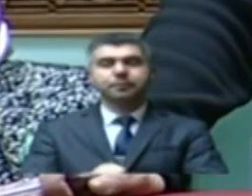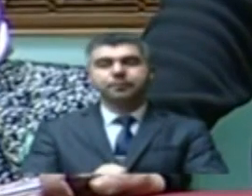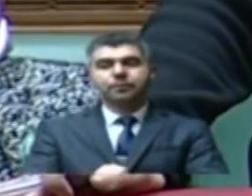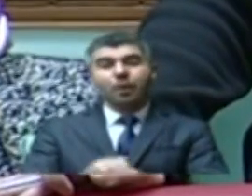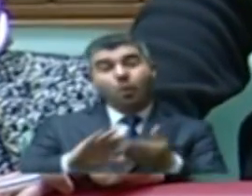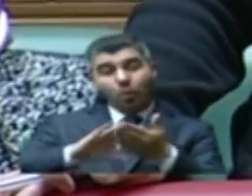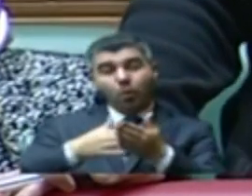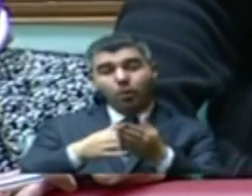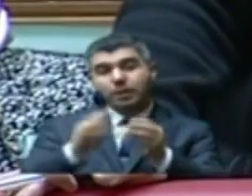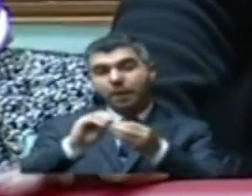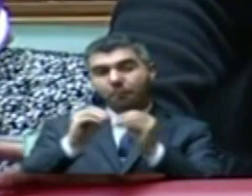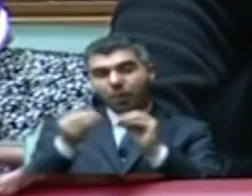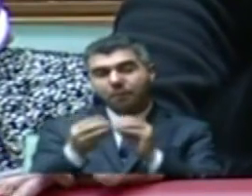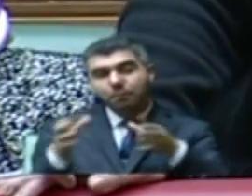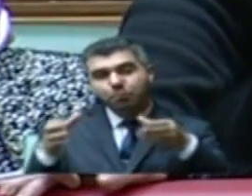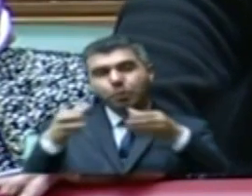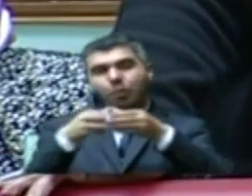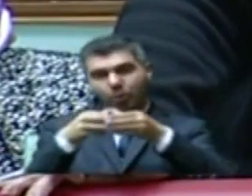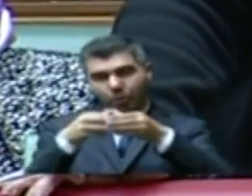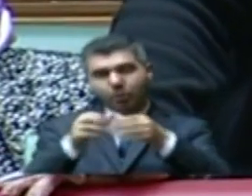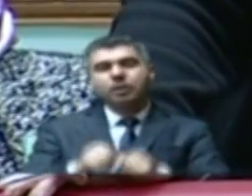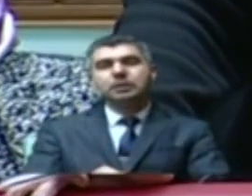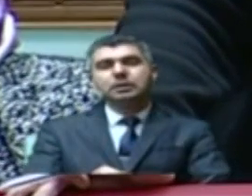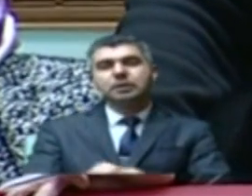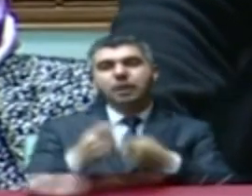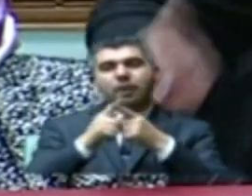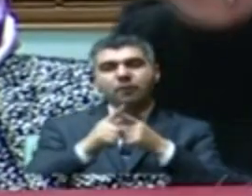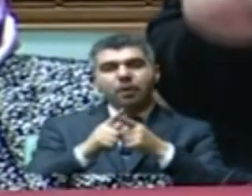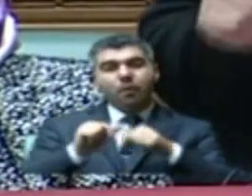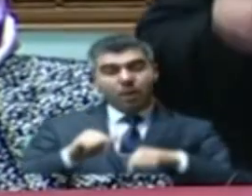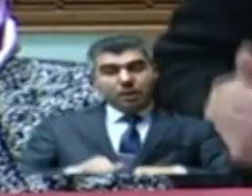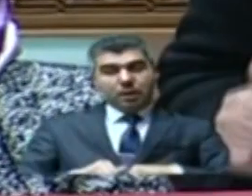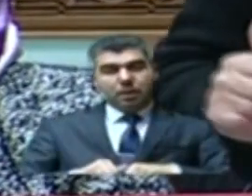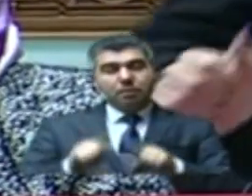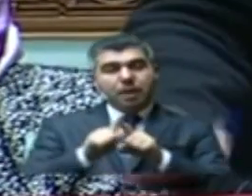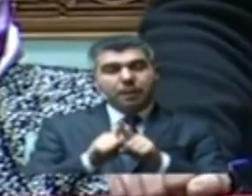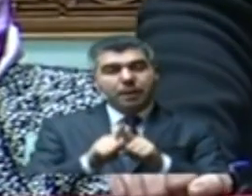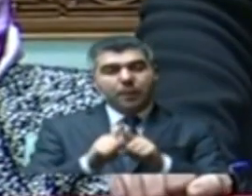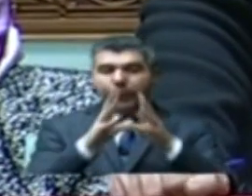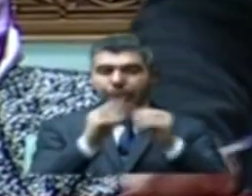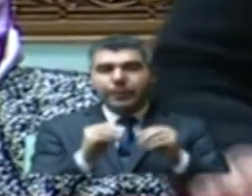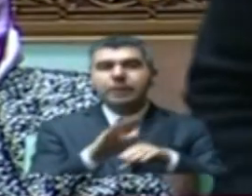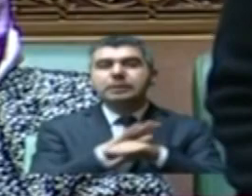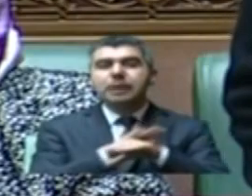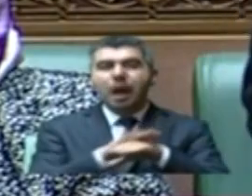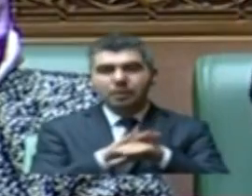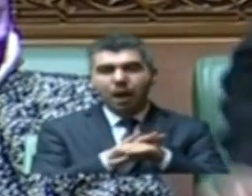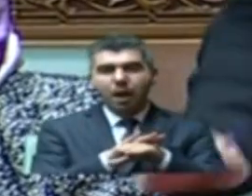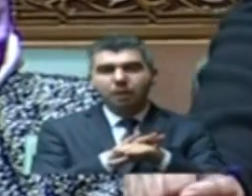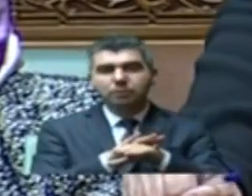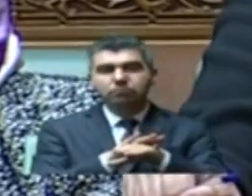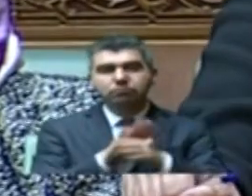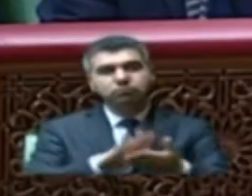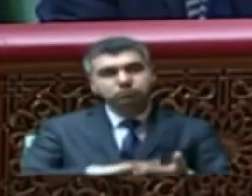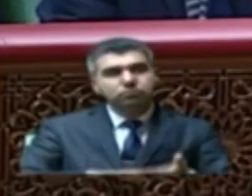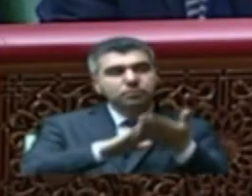وهذه العناصر المجتمعية تؤكد السيدة الوزيرة على غياب سياسة التقائية وتقصير